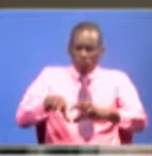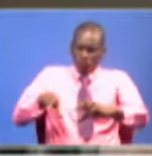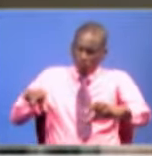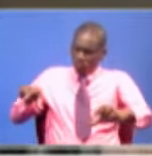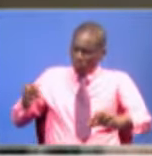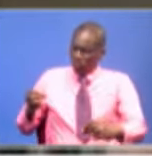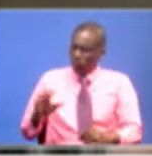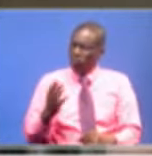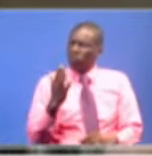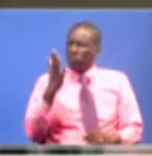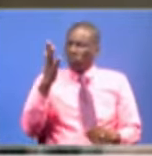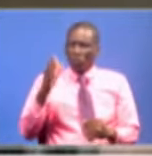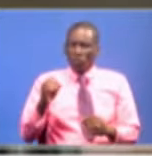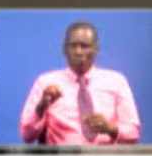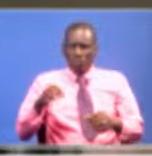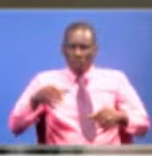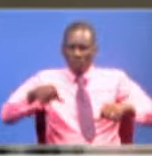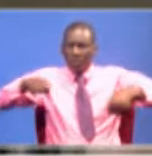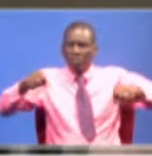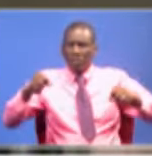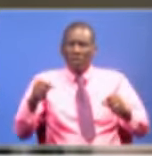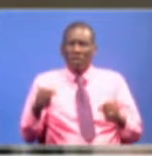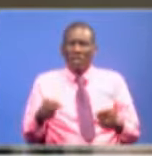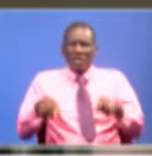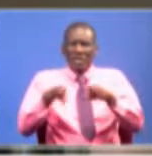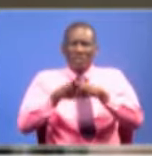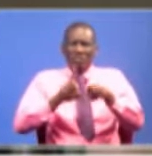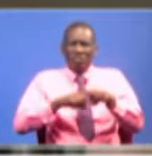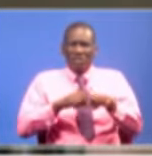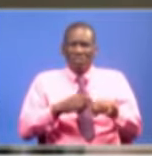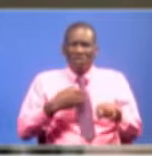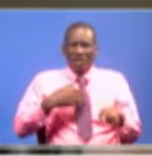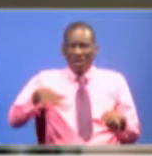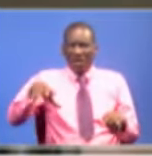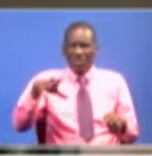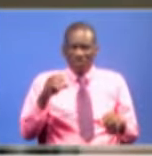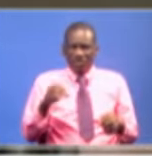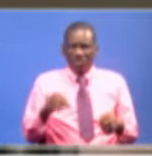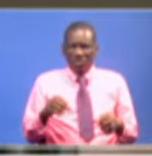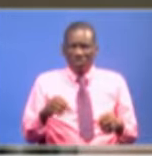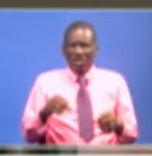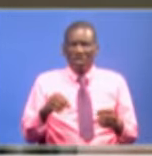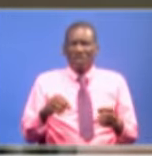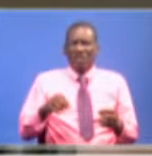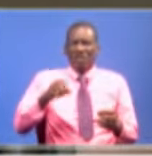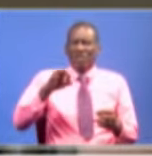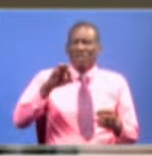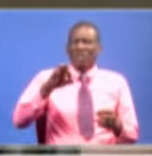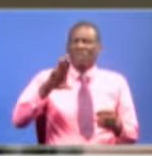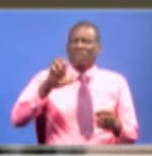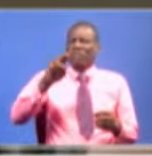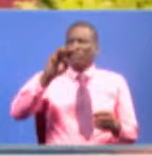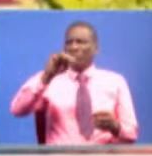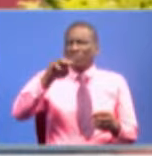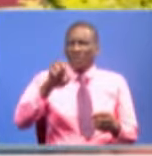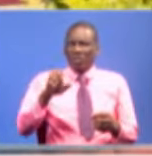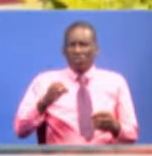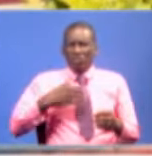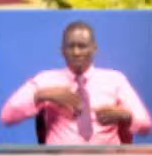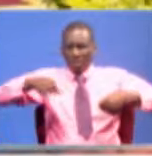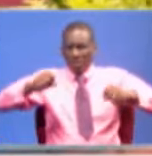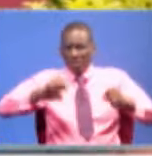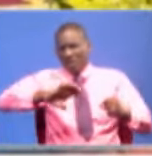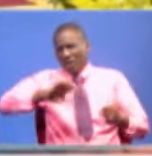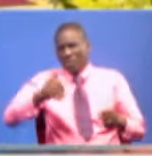Exhaust pipe ya pikipiki yangu. At the same time nimepata frame ya pikipiki yangu iko kwa pikipiki nyingine. Kwa mujibu